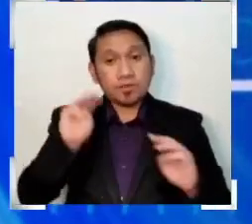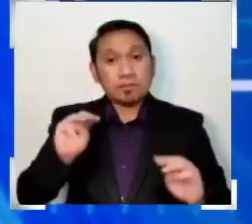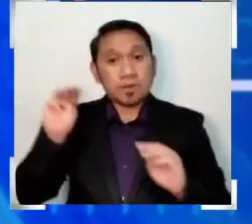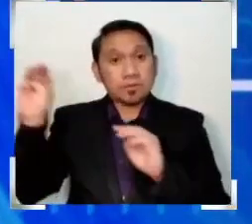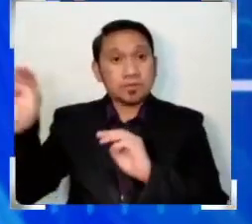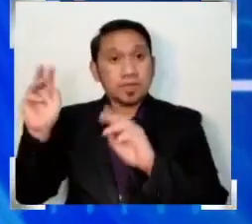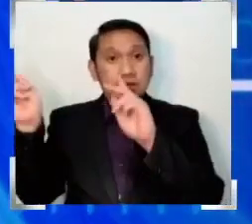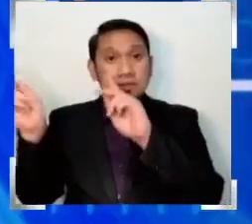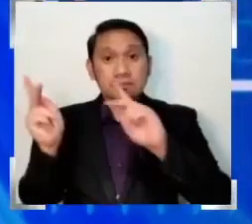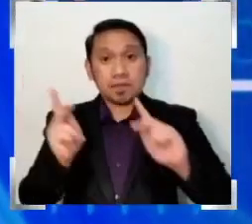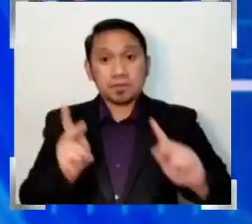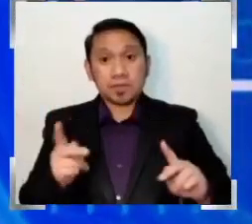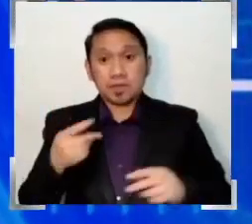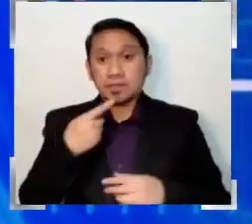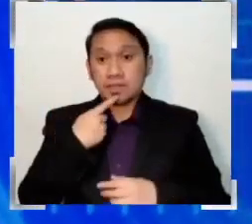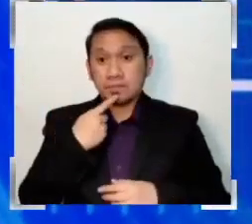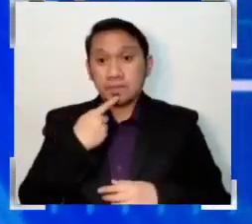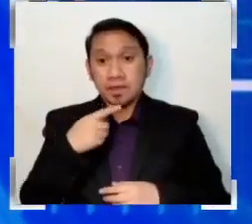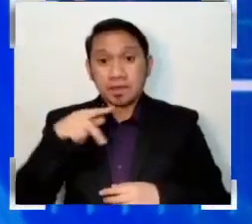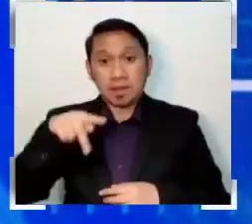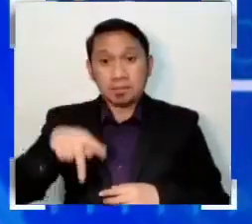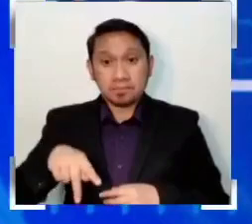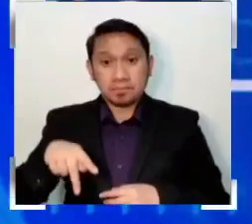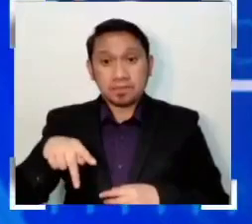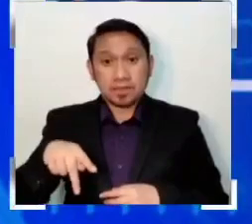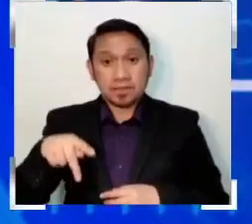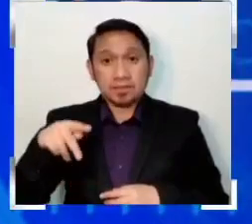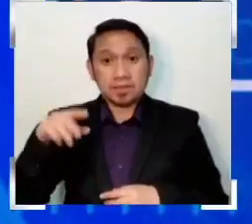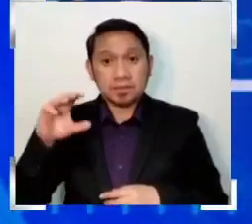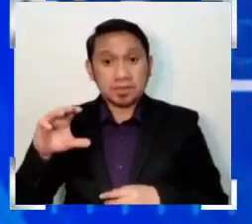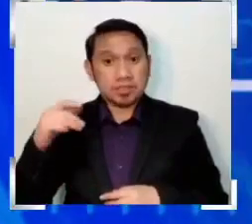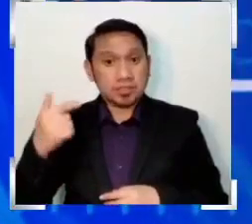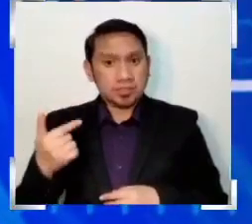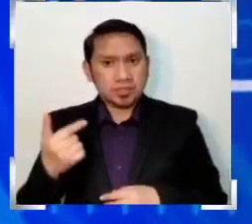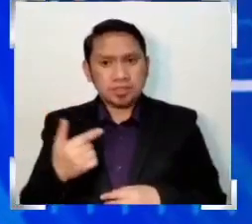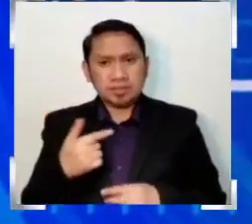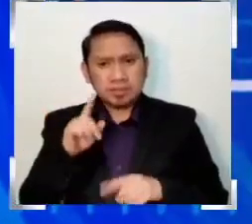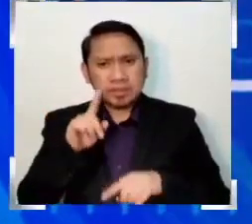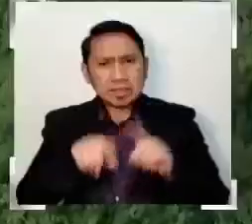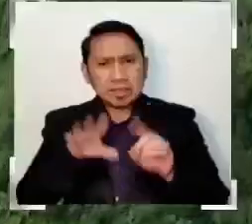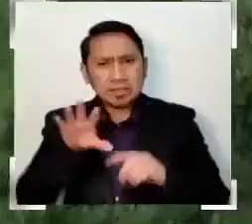Philippine Coast Guard, biglang hindi na nakontak ang helicopter. Ating saksihan.